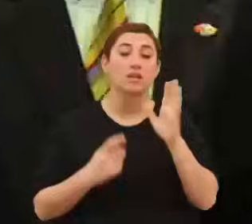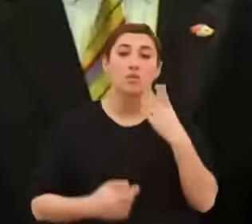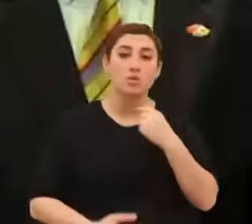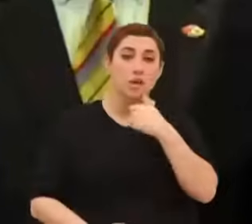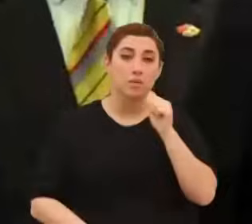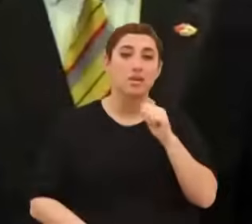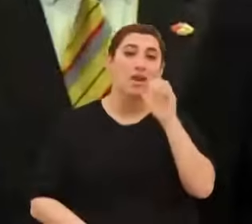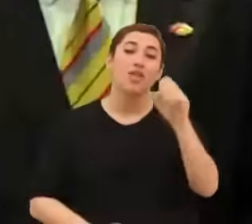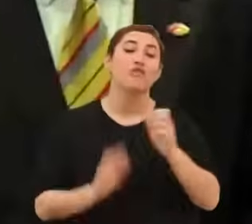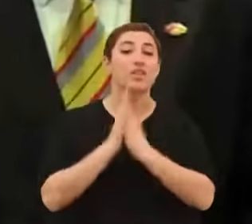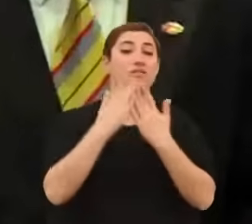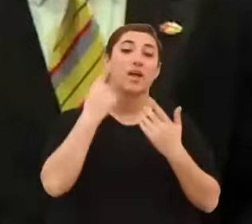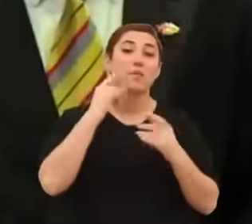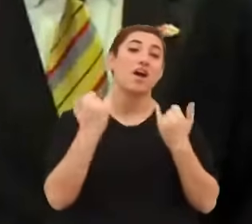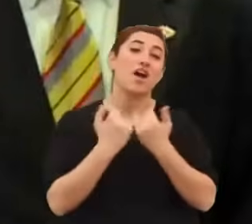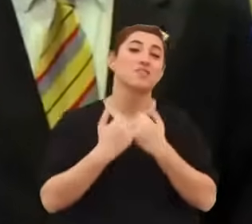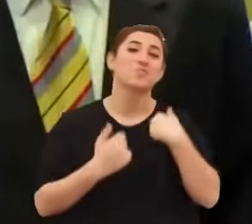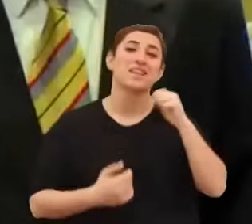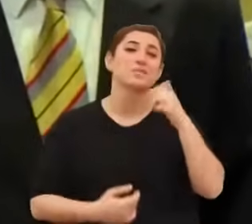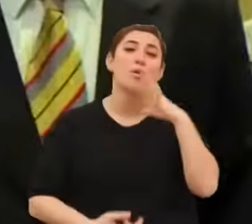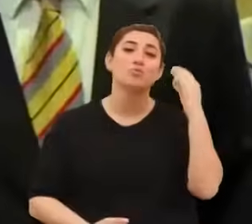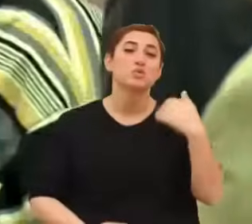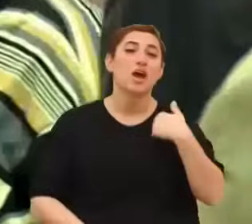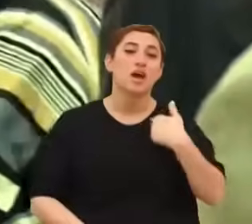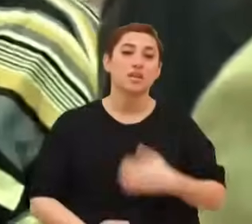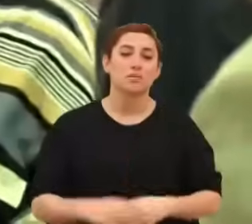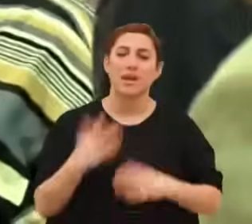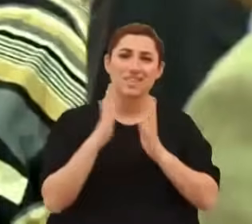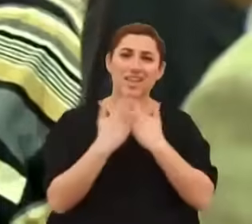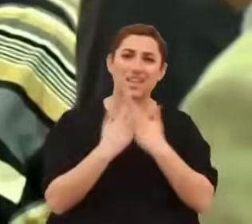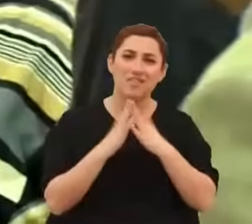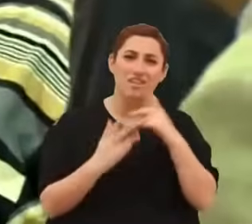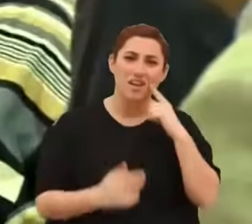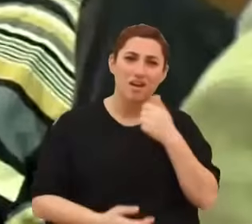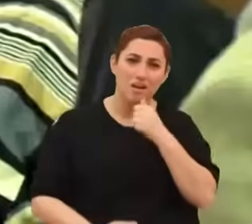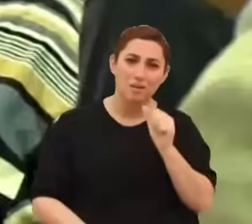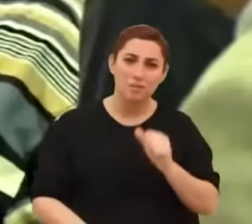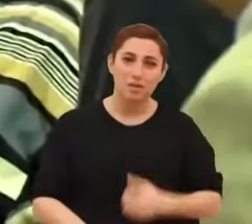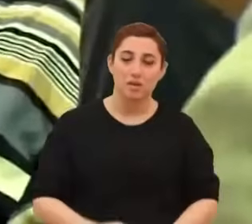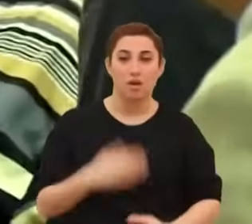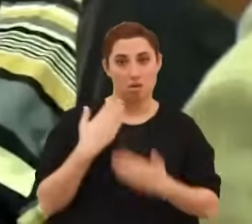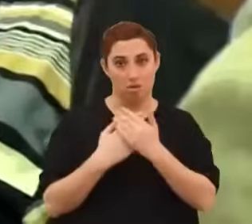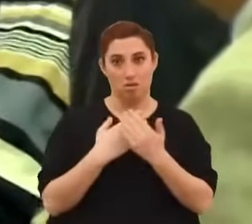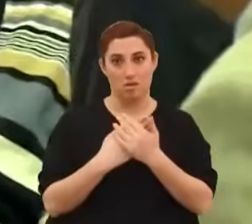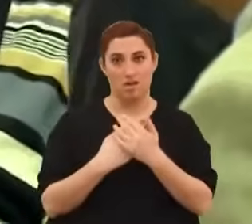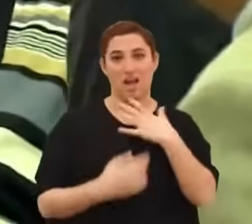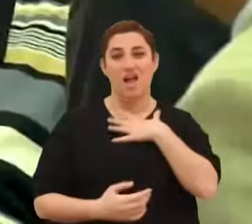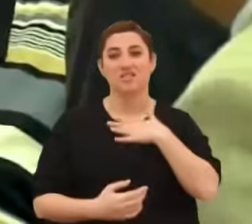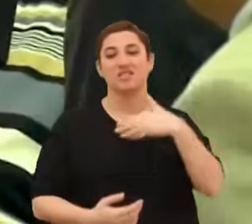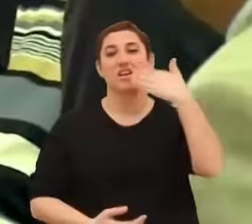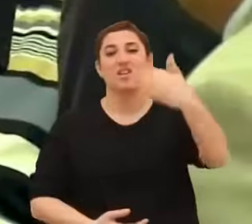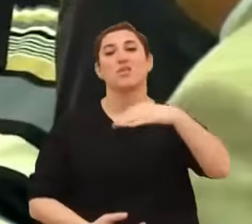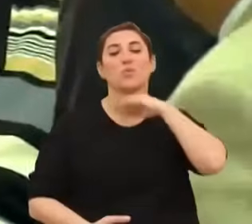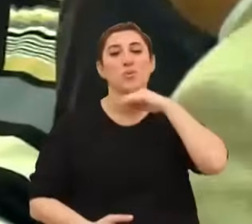abi. Randevu defterime bak hele kardeşim ben ne zaman müsaitim ben. Hangi randevu defteri abi? Aa, Haziran ayına